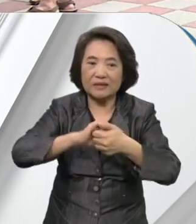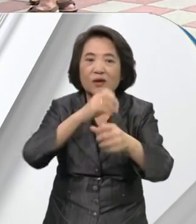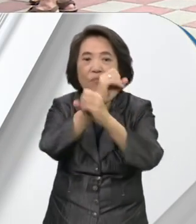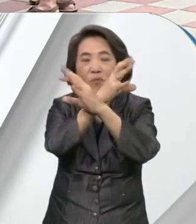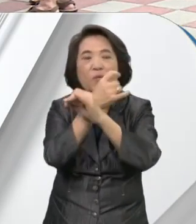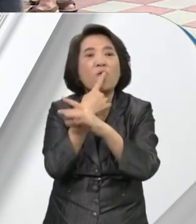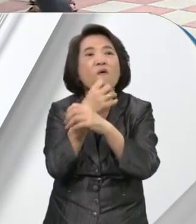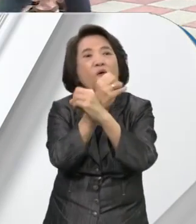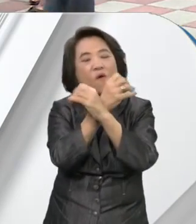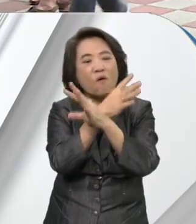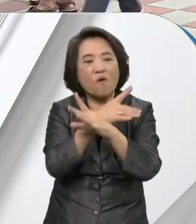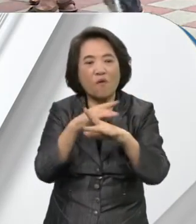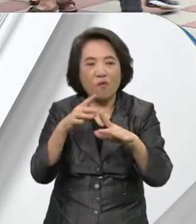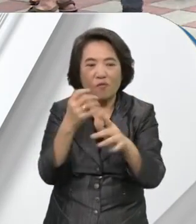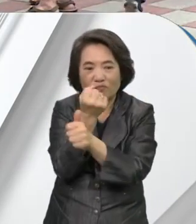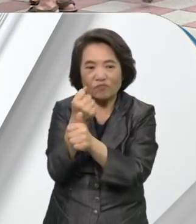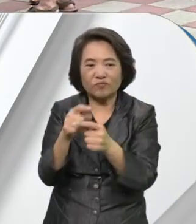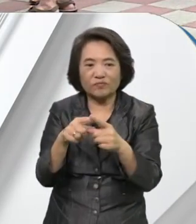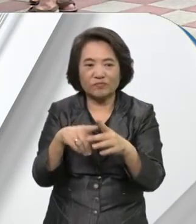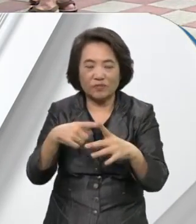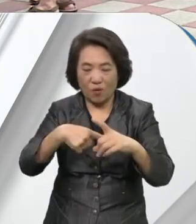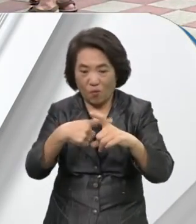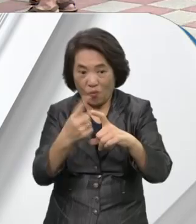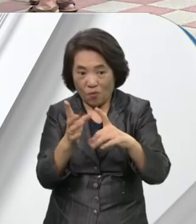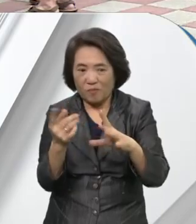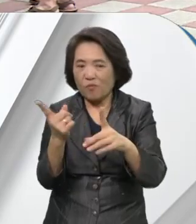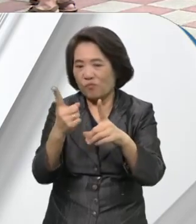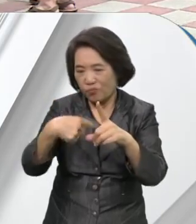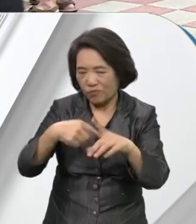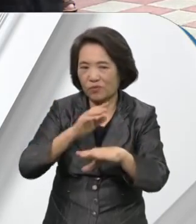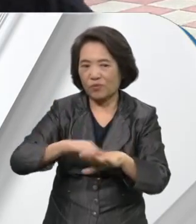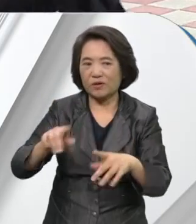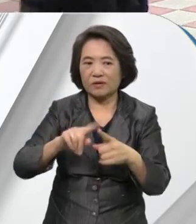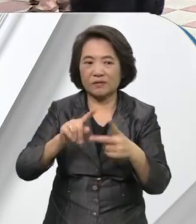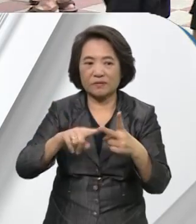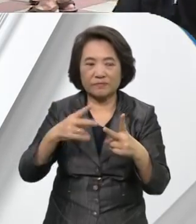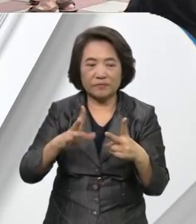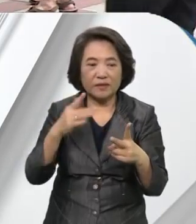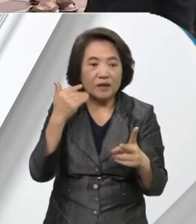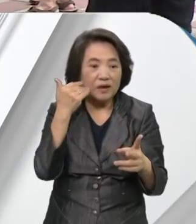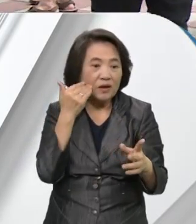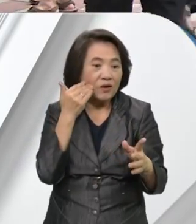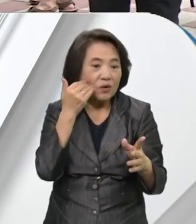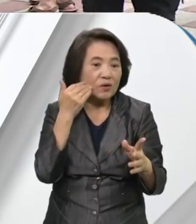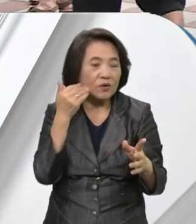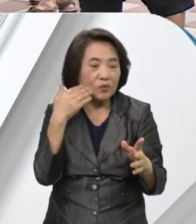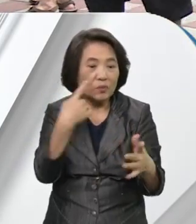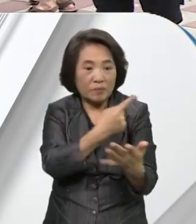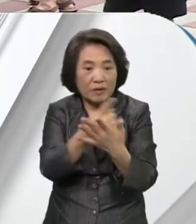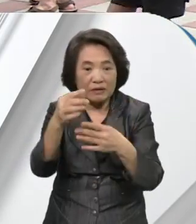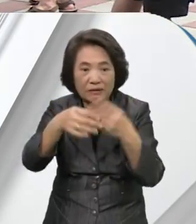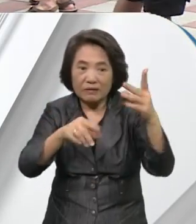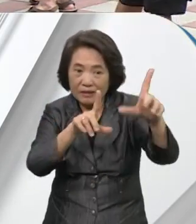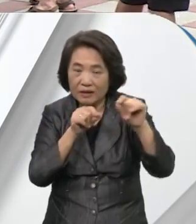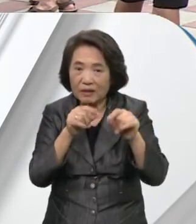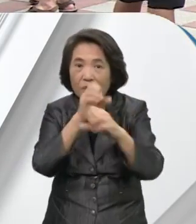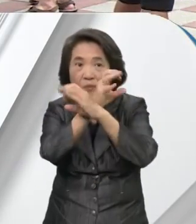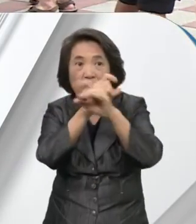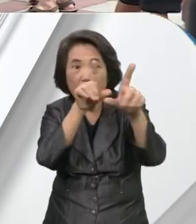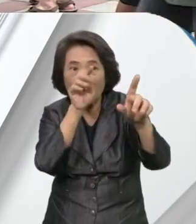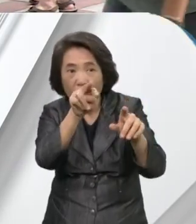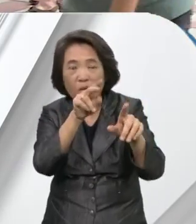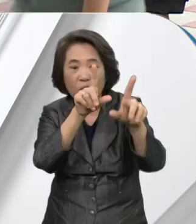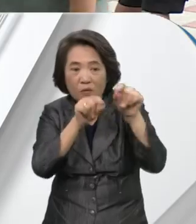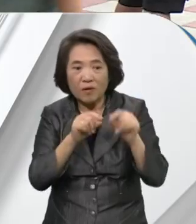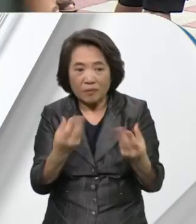控制各方的车流，所以你的车速一定是会降下来。第二个是，如果大家没有办法遵守号志，